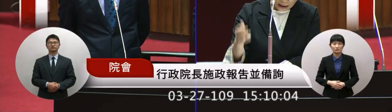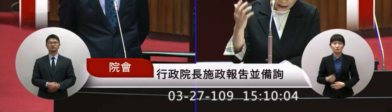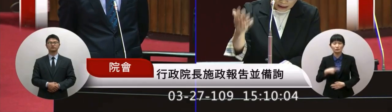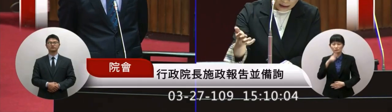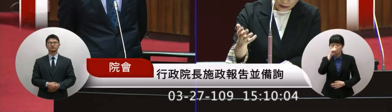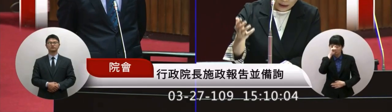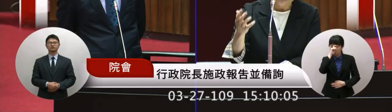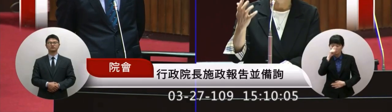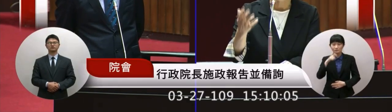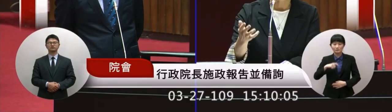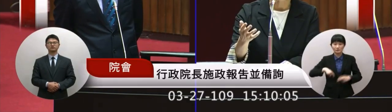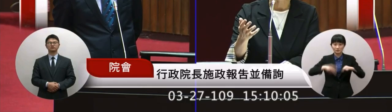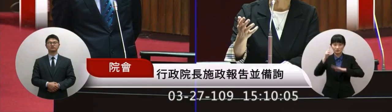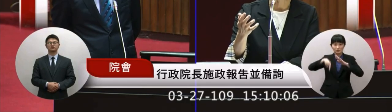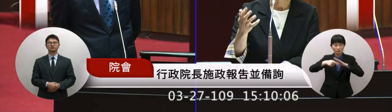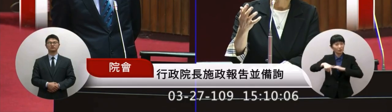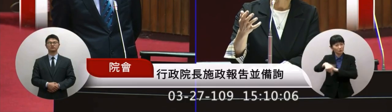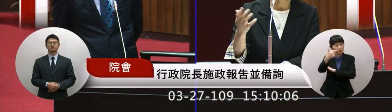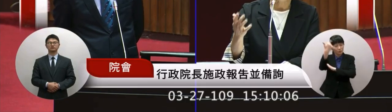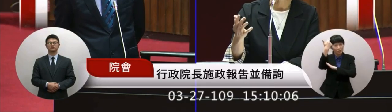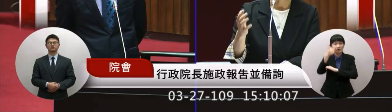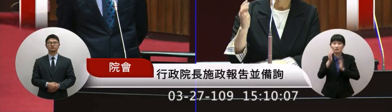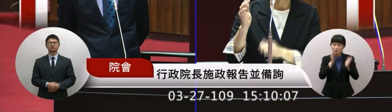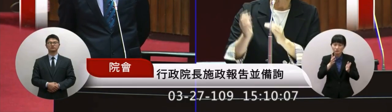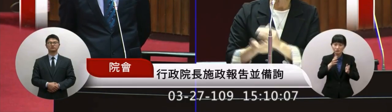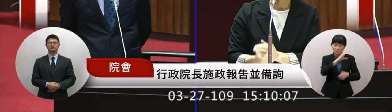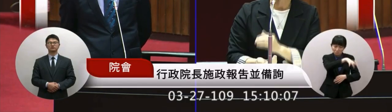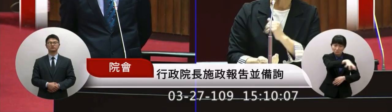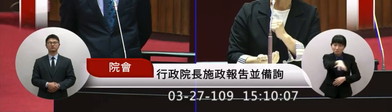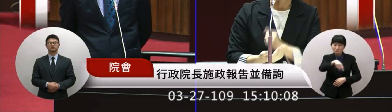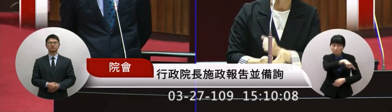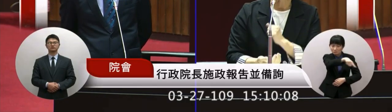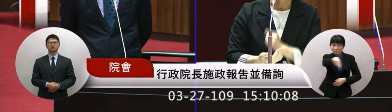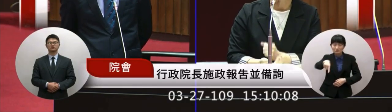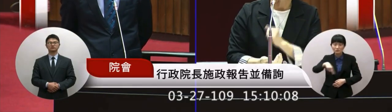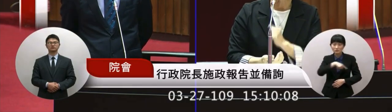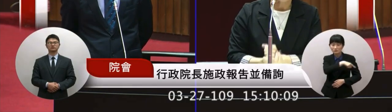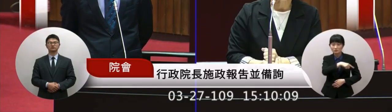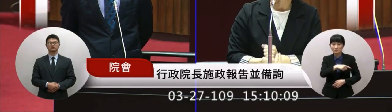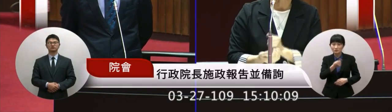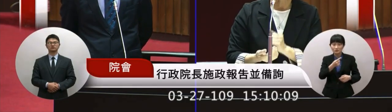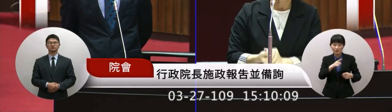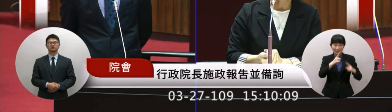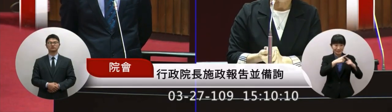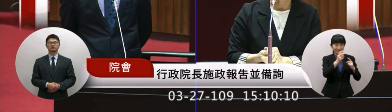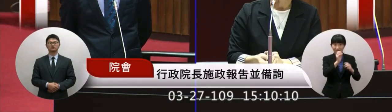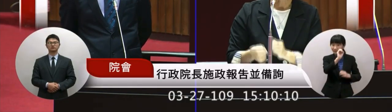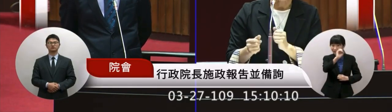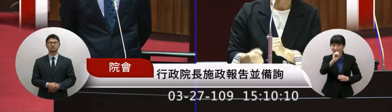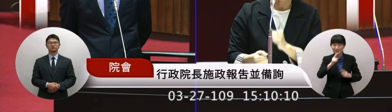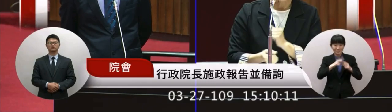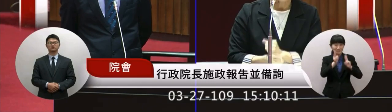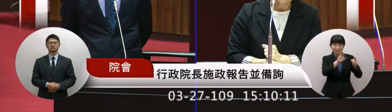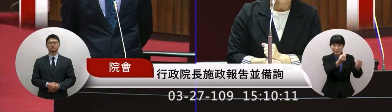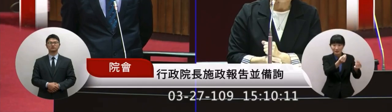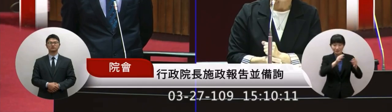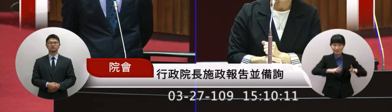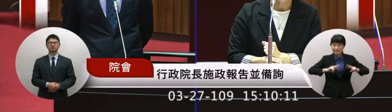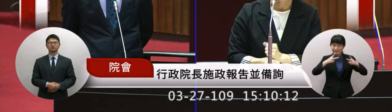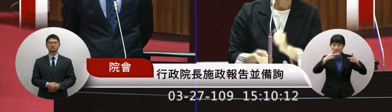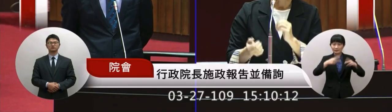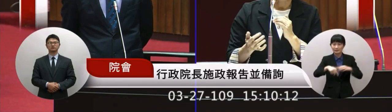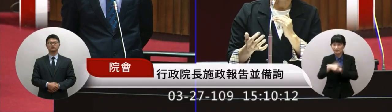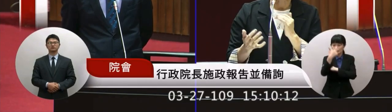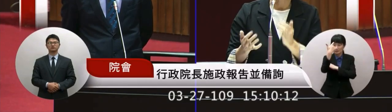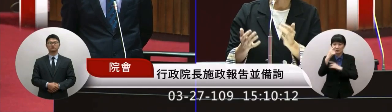请那个行政院赶快哈，针对需要有巡守管理机制的地方赶快来设置